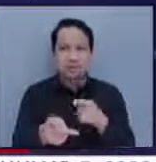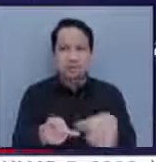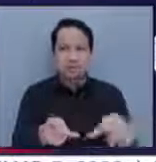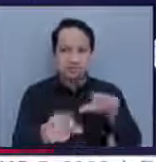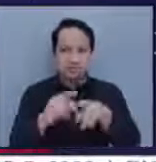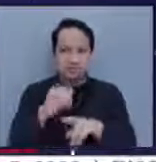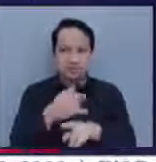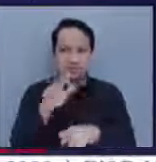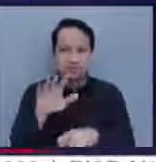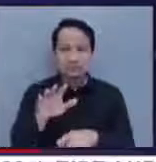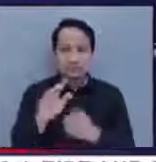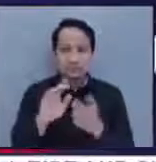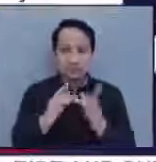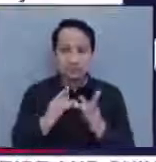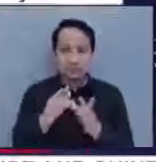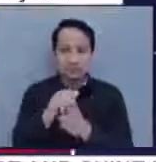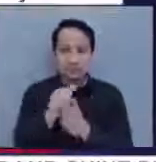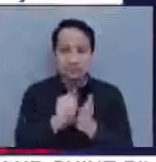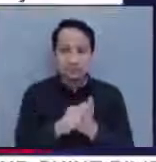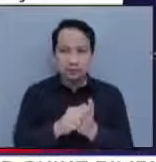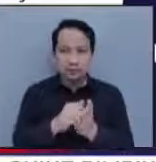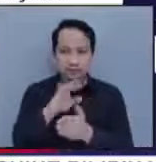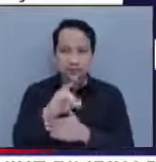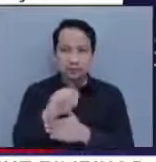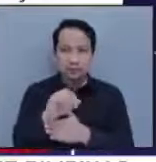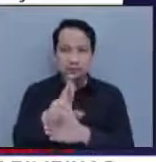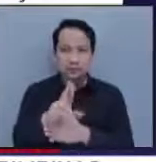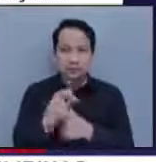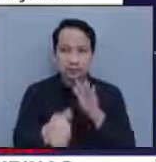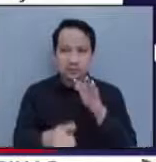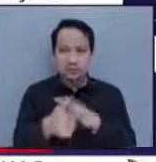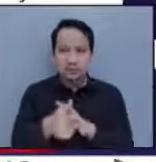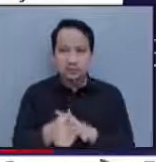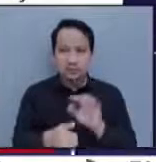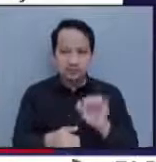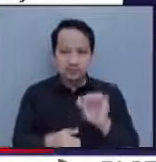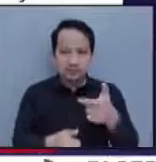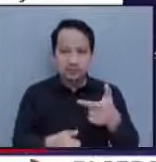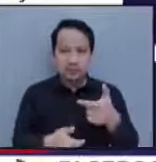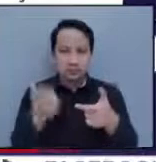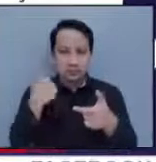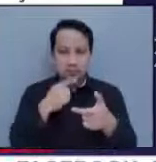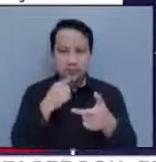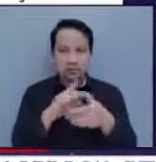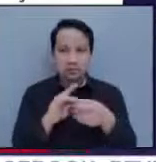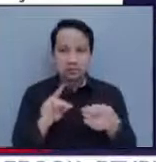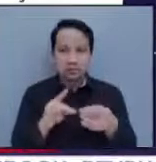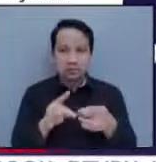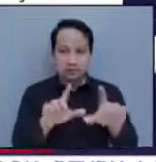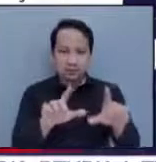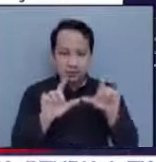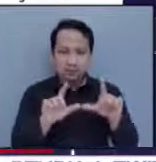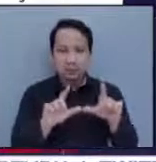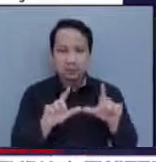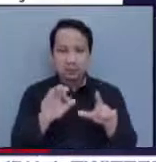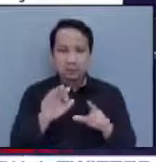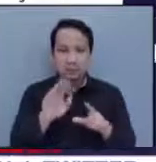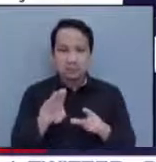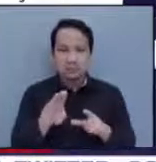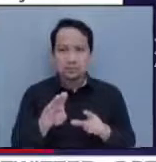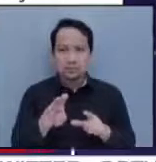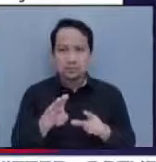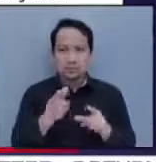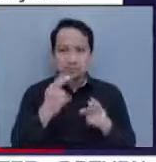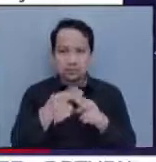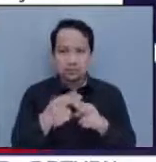5 online article ng Bandera, sunod na lumabas sa IG story noon ni Toni ang screenshot ng isang Facebook account na may